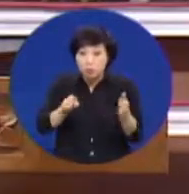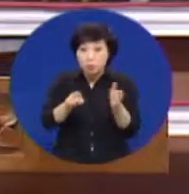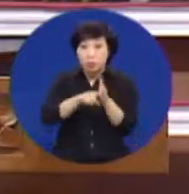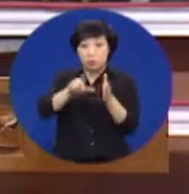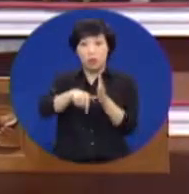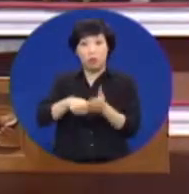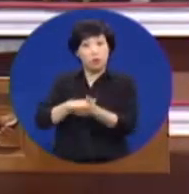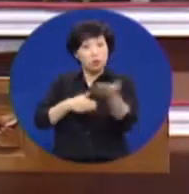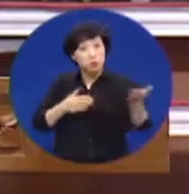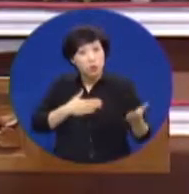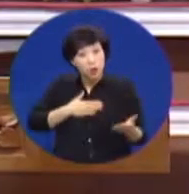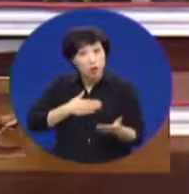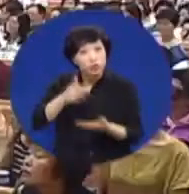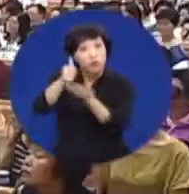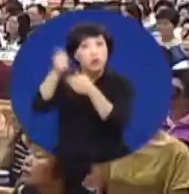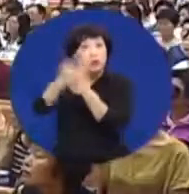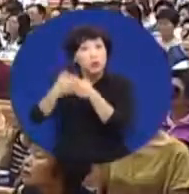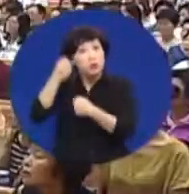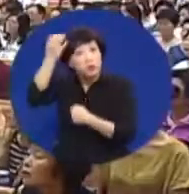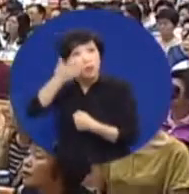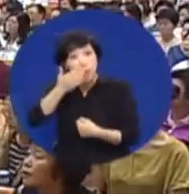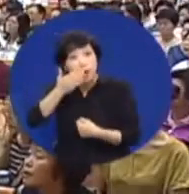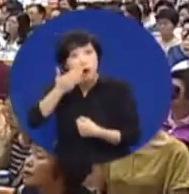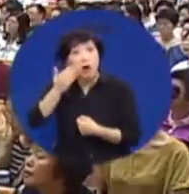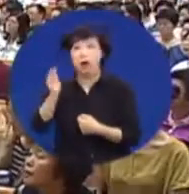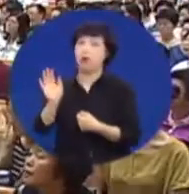어떻게 잊을 수가 있느냐?